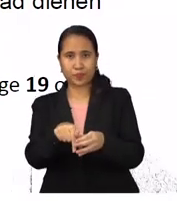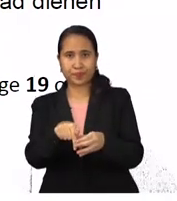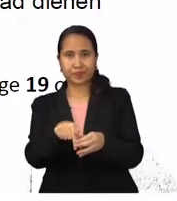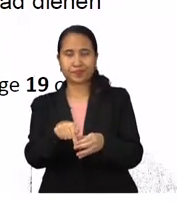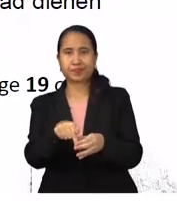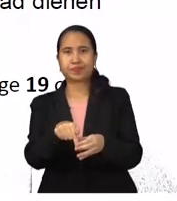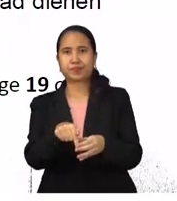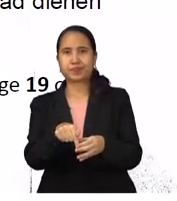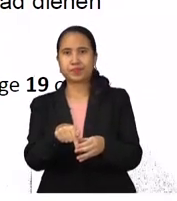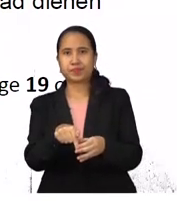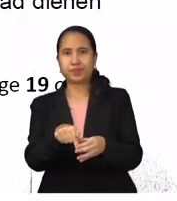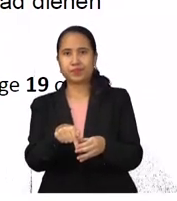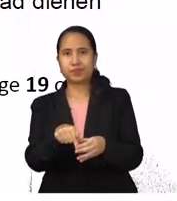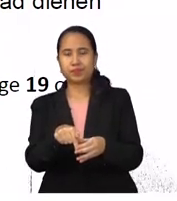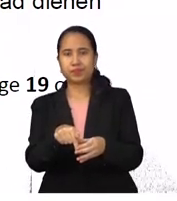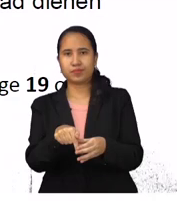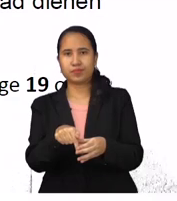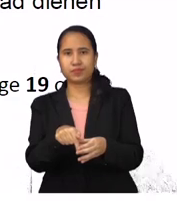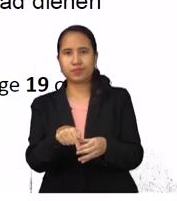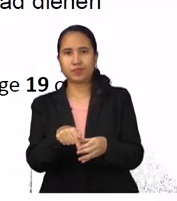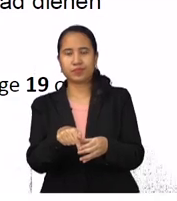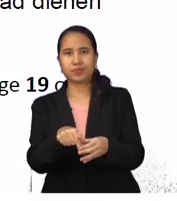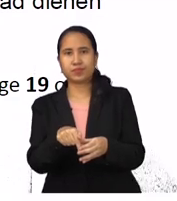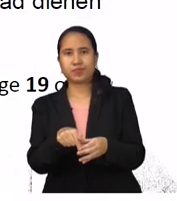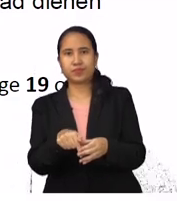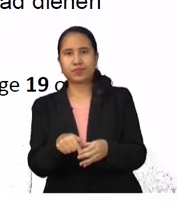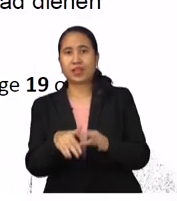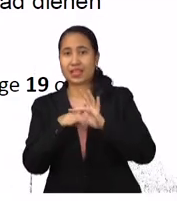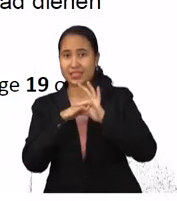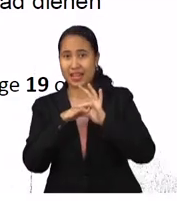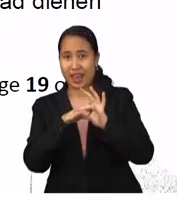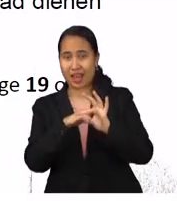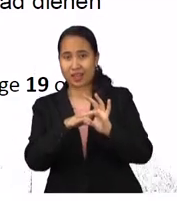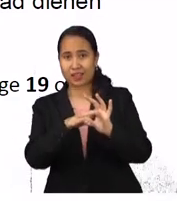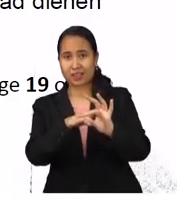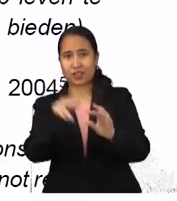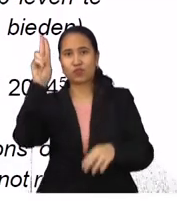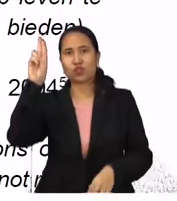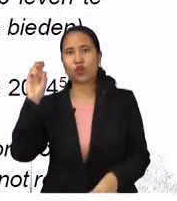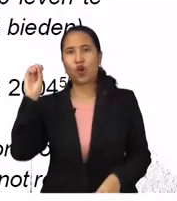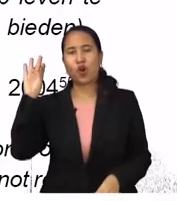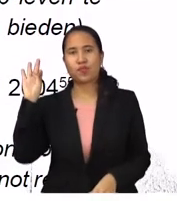gevallen als het onderhavige, mede als leidraad dienen voor het Hof.